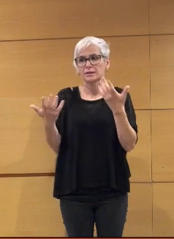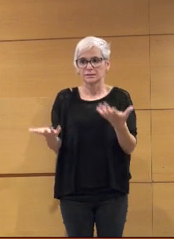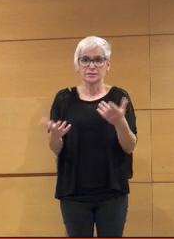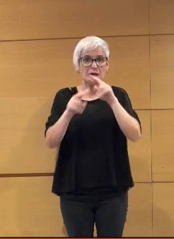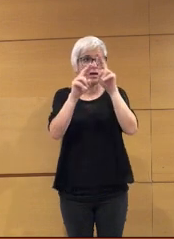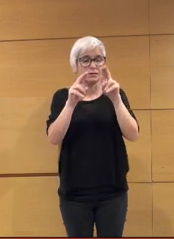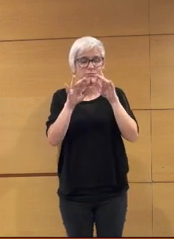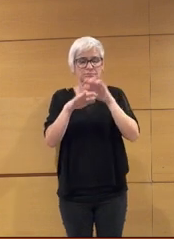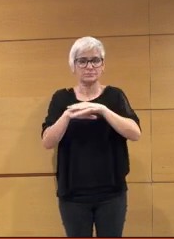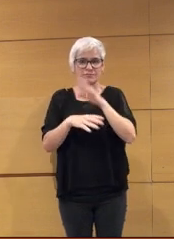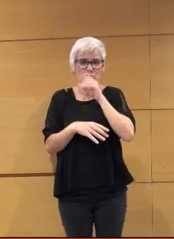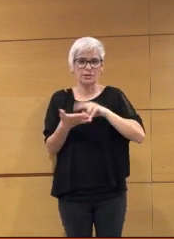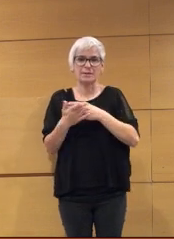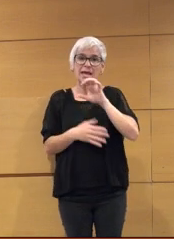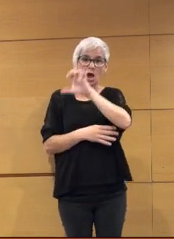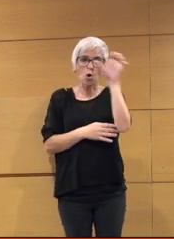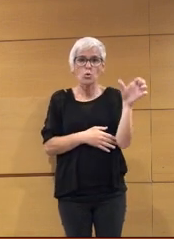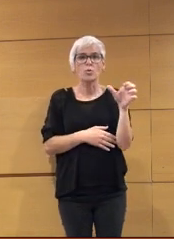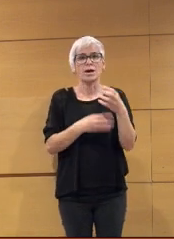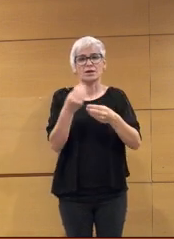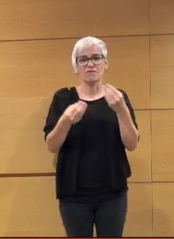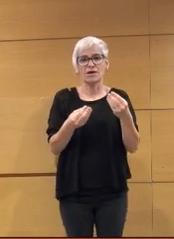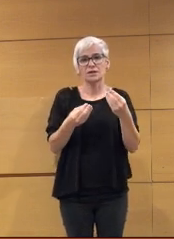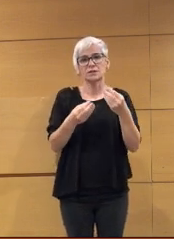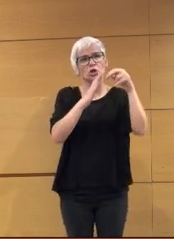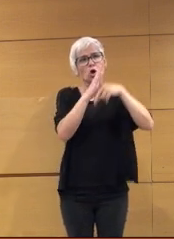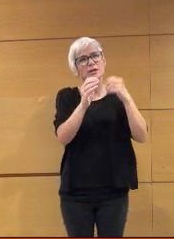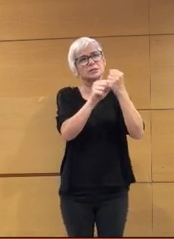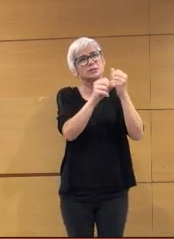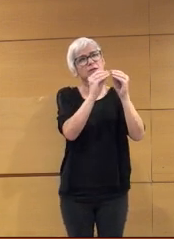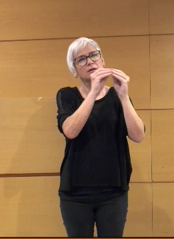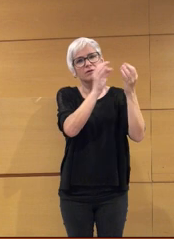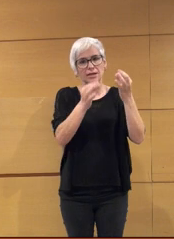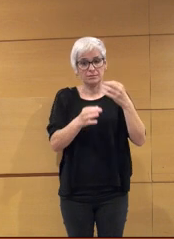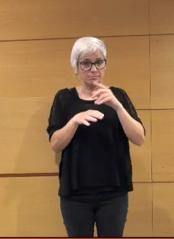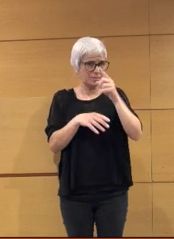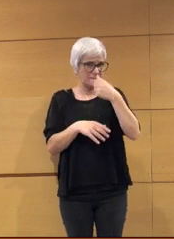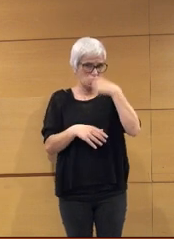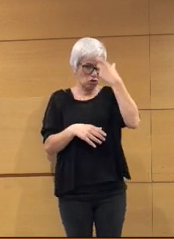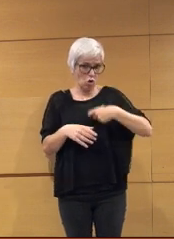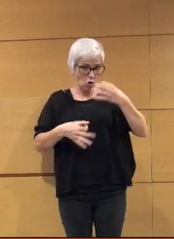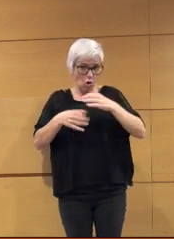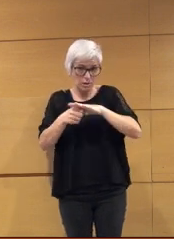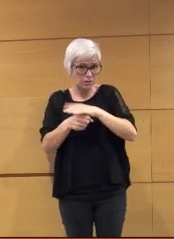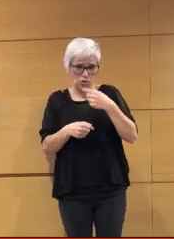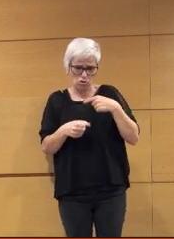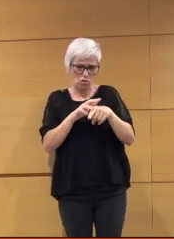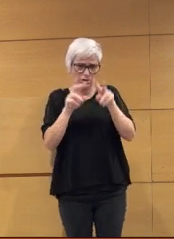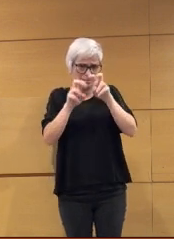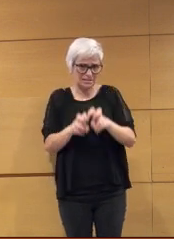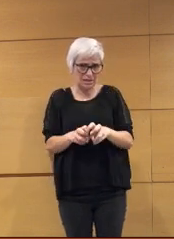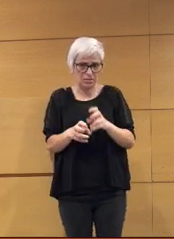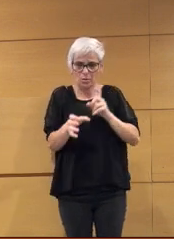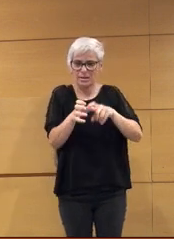Europa i amb quines normes estem treballant. Primer de tot, no sóc jurista, sóc una investigadora que participa